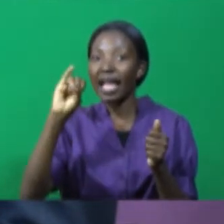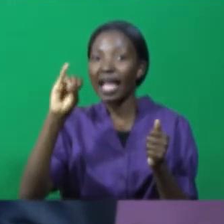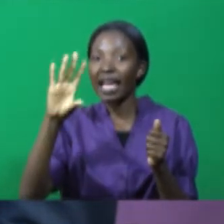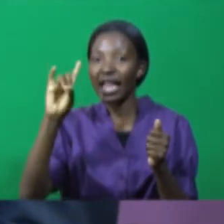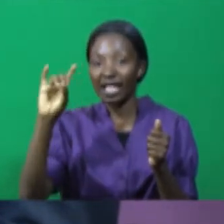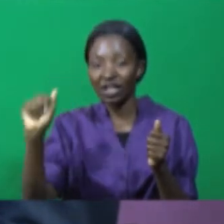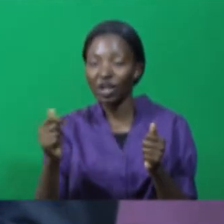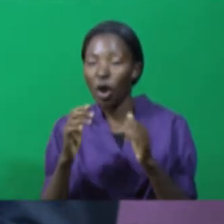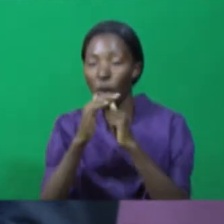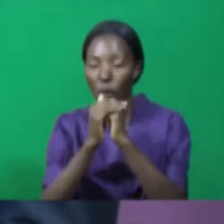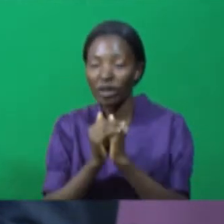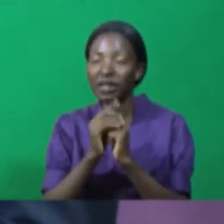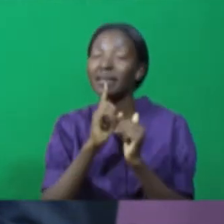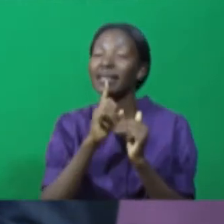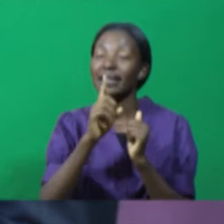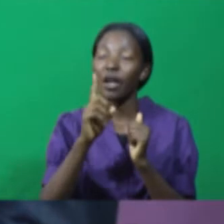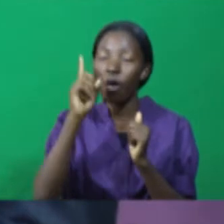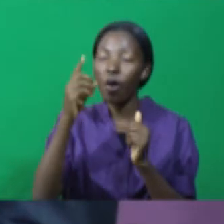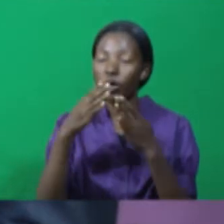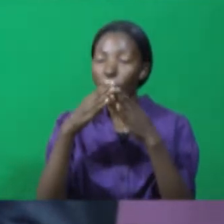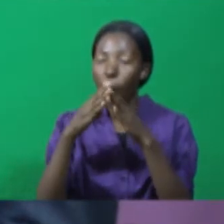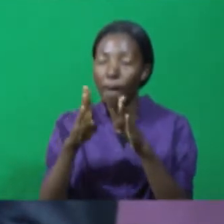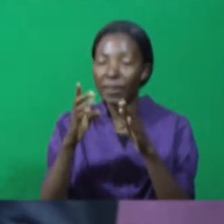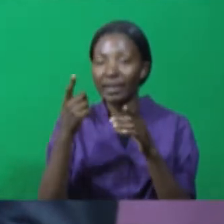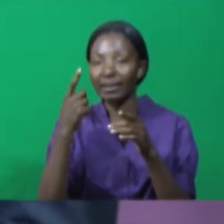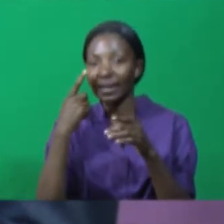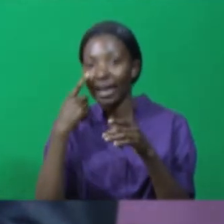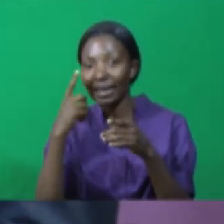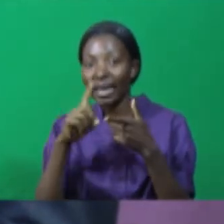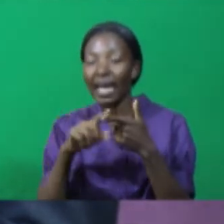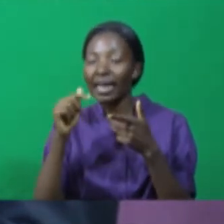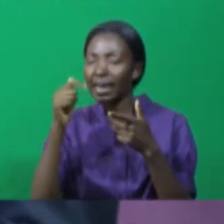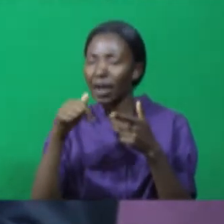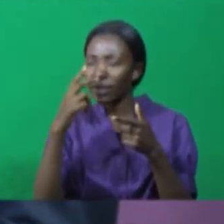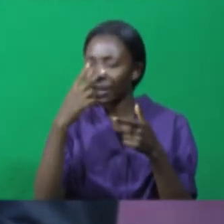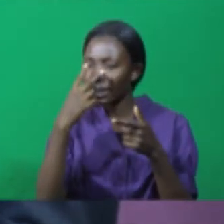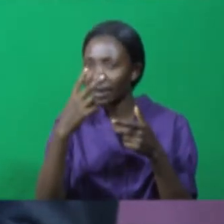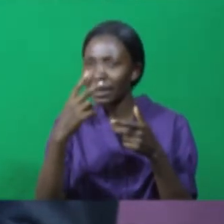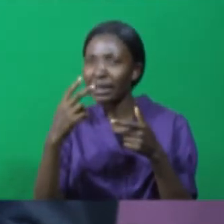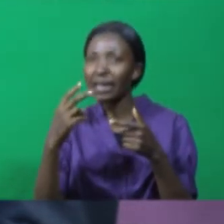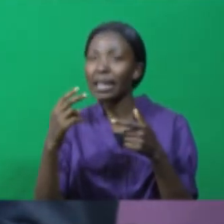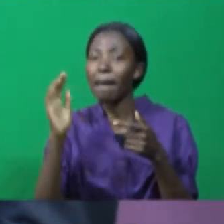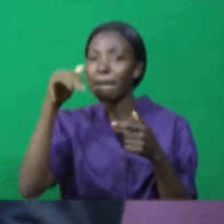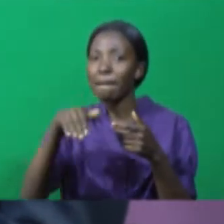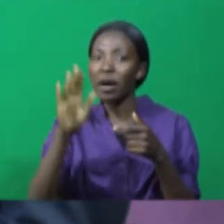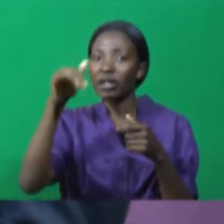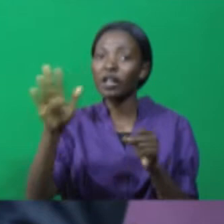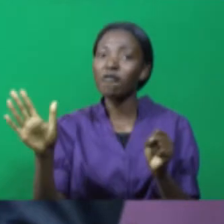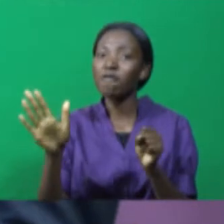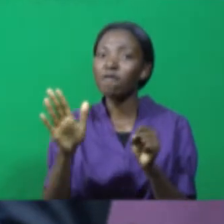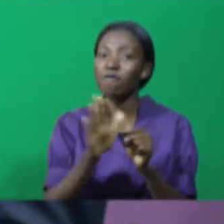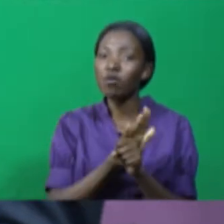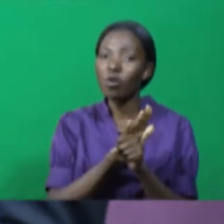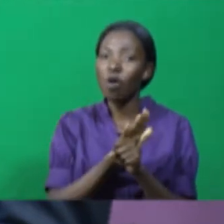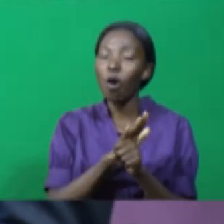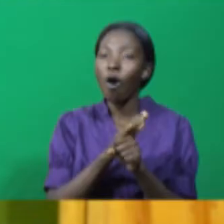akaone." Ipapo Jehovha akasvinudza meso ejaya, akaona gomo rizere nemabhiza nengoro dzomoto zvakanga